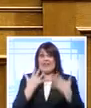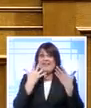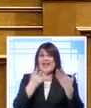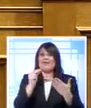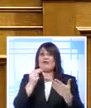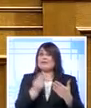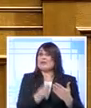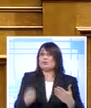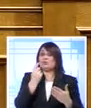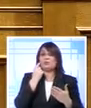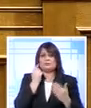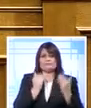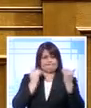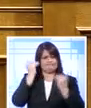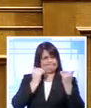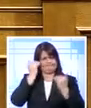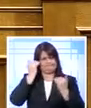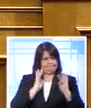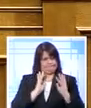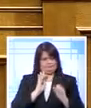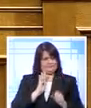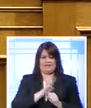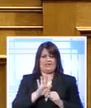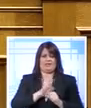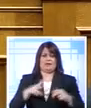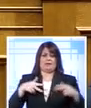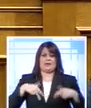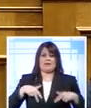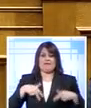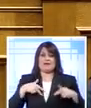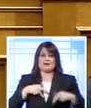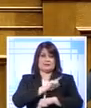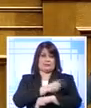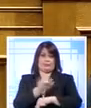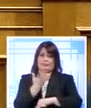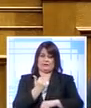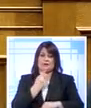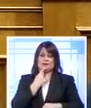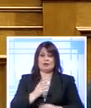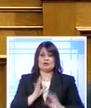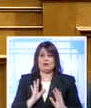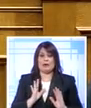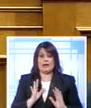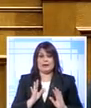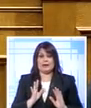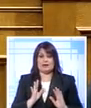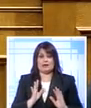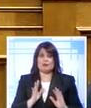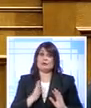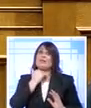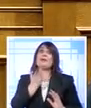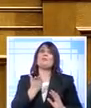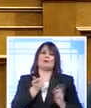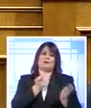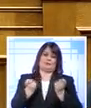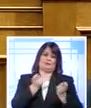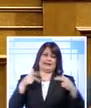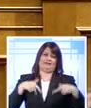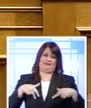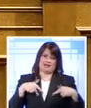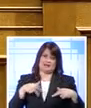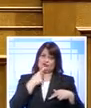τελευταίες μέρες έχουν αμφισβητήσει δημόσια την επάρκεια και την ικανότητα της σημερινής κυβέρνησης να εξακολουθεί να κυβερνά.